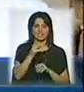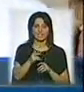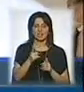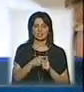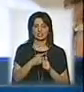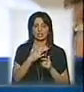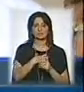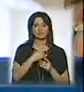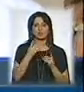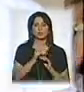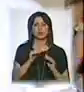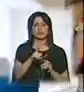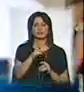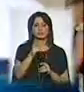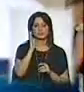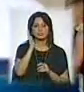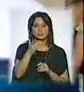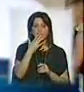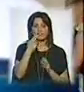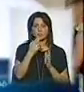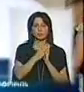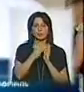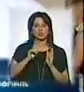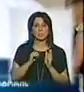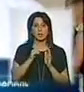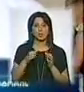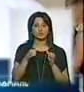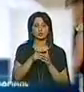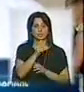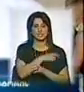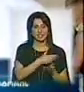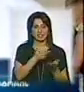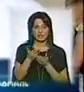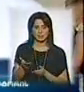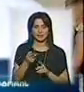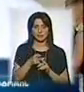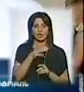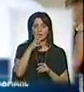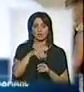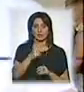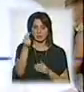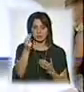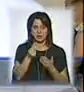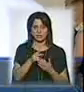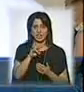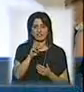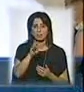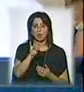știu, nu am bani, am bani, am bani, s-a nici ahne, eronul bibliotecii, s-a megobar, ta ce pise, eurebi, am avut ros, patoni, hatri,